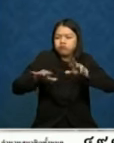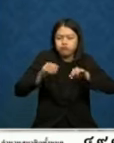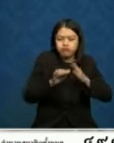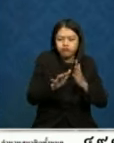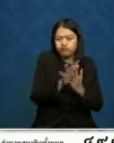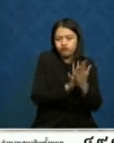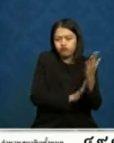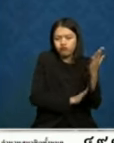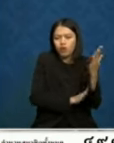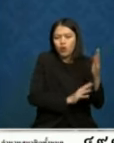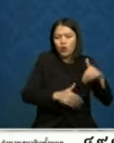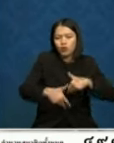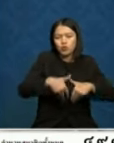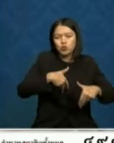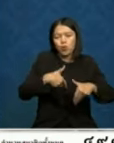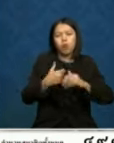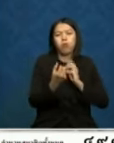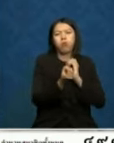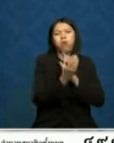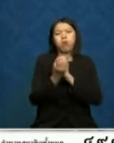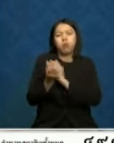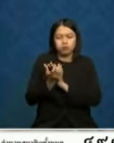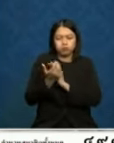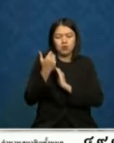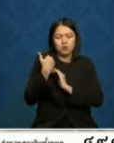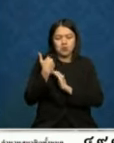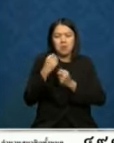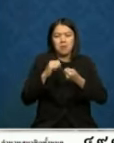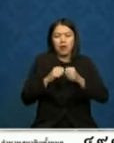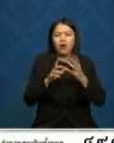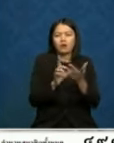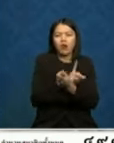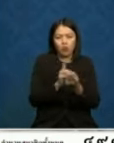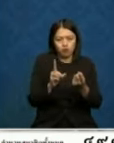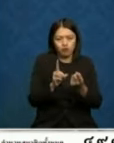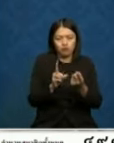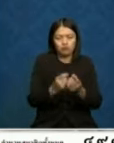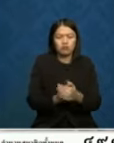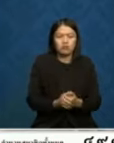ส่งผลให้พี่น้องประชาชนได้รับผลกระทบเกิดปัญหาสังคม